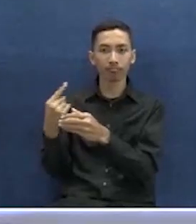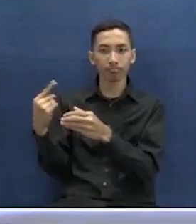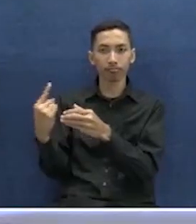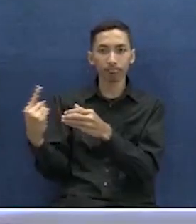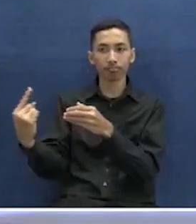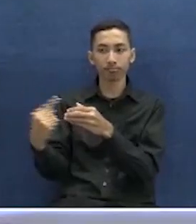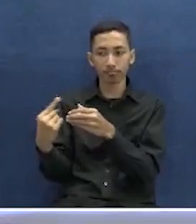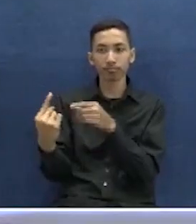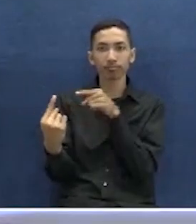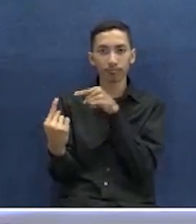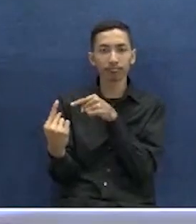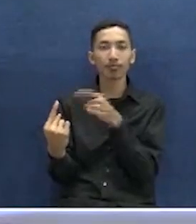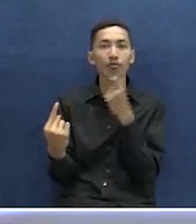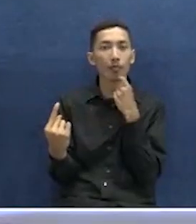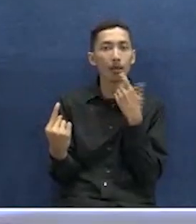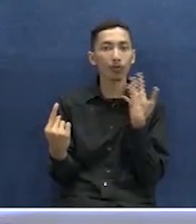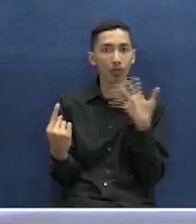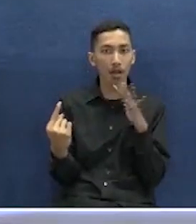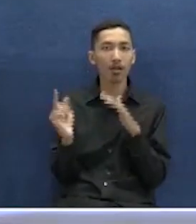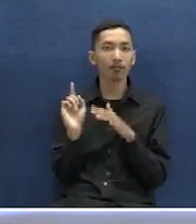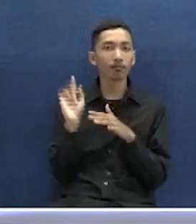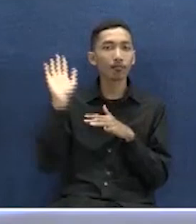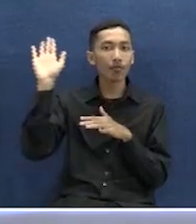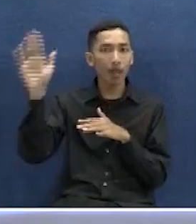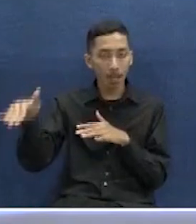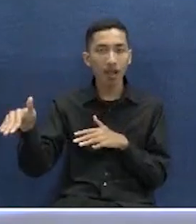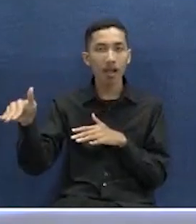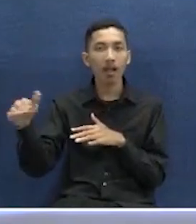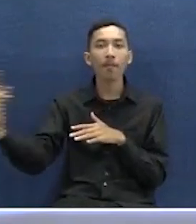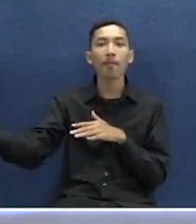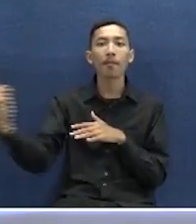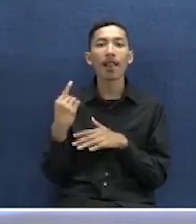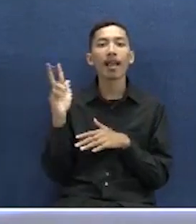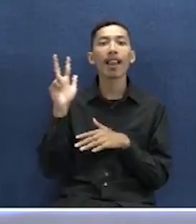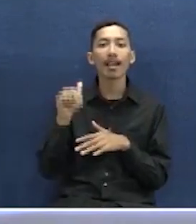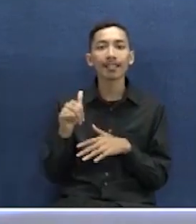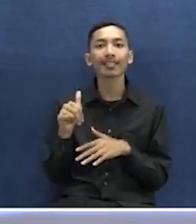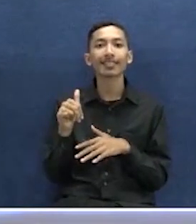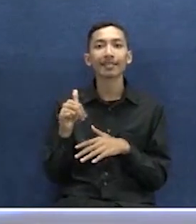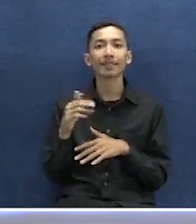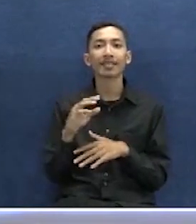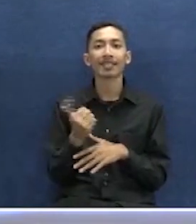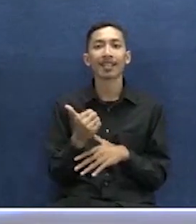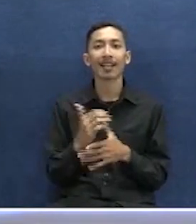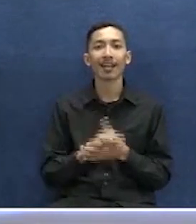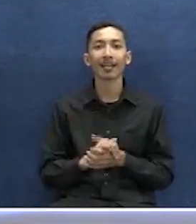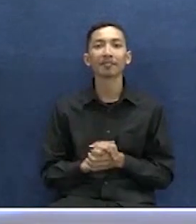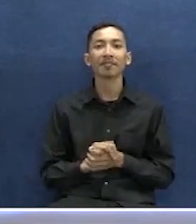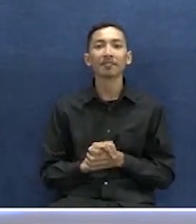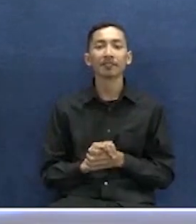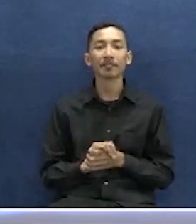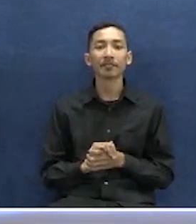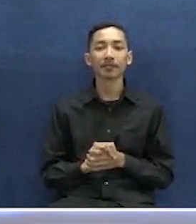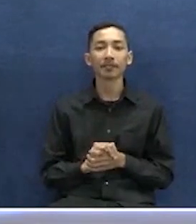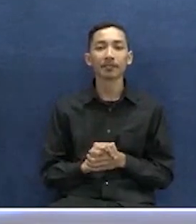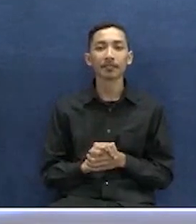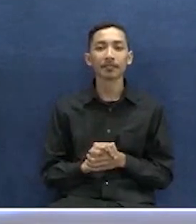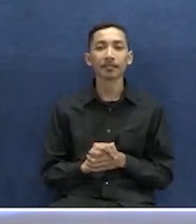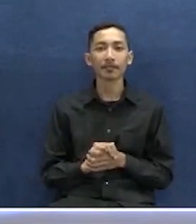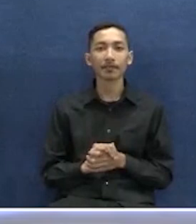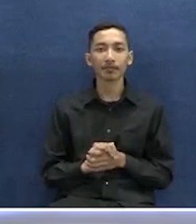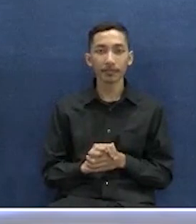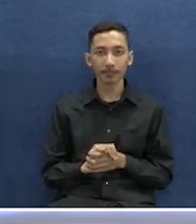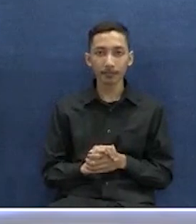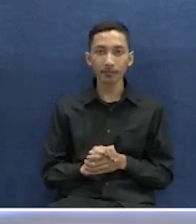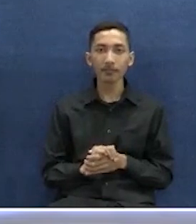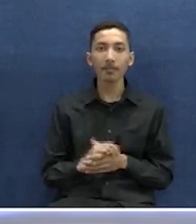Memang karena Emang enak ia renangnya nakal mereka Coba dong kali ini saya mau rasain Papandayan tapi naik rasa kacangnya sip